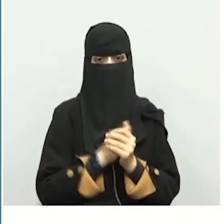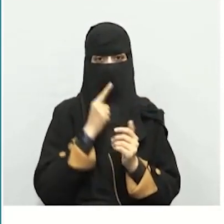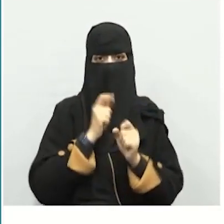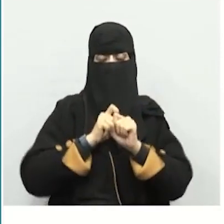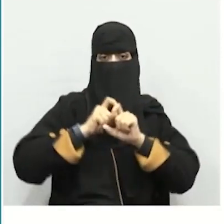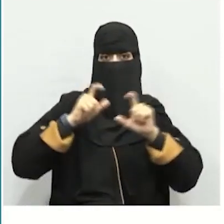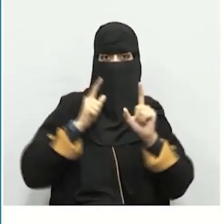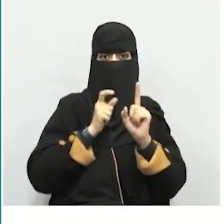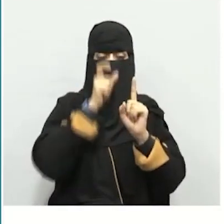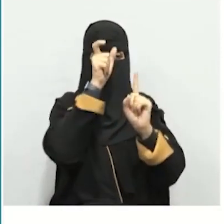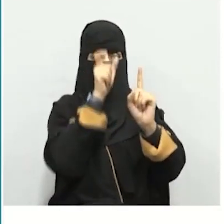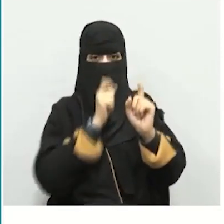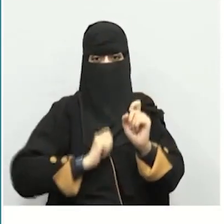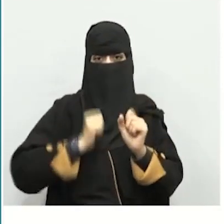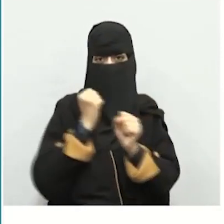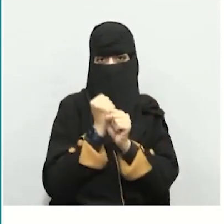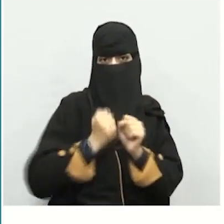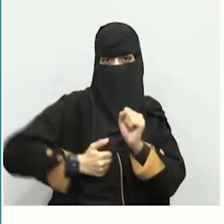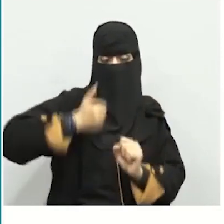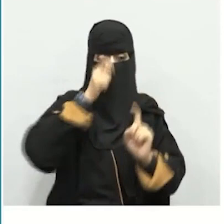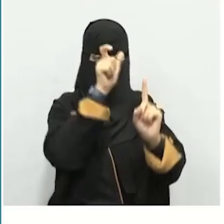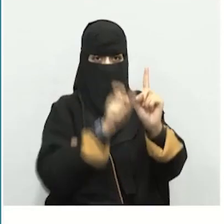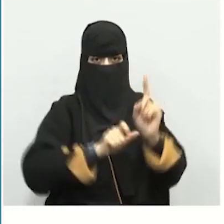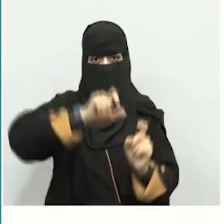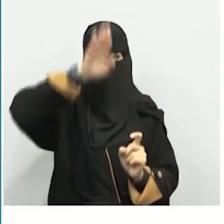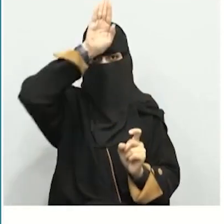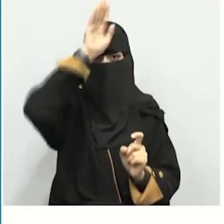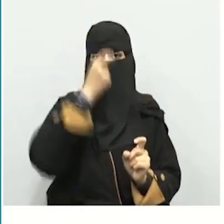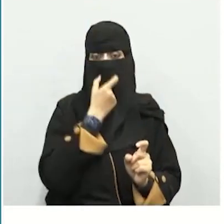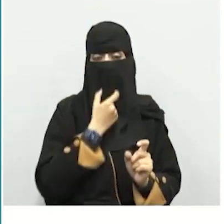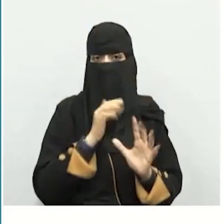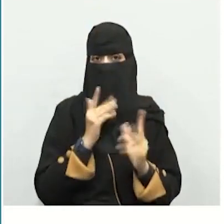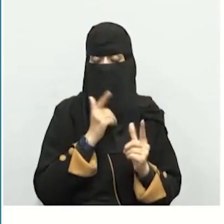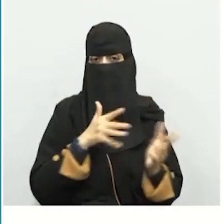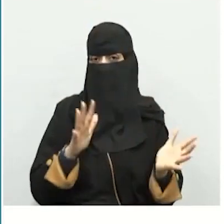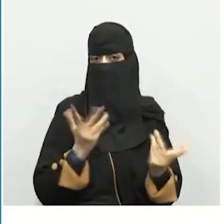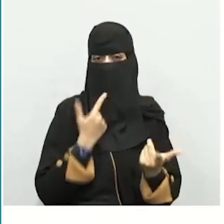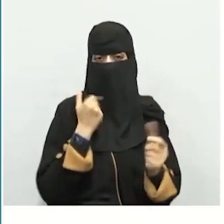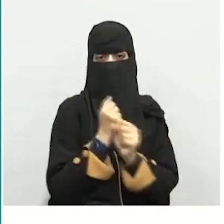أبرز إنجازات خادم الحرمين الشريفين الملك سلمان بن عبد العزيز آل سعود.